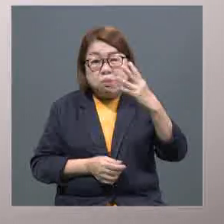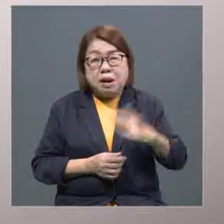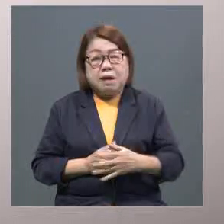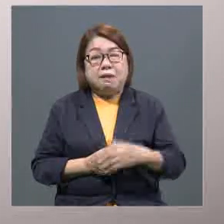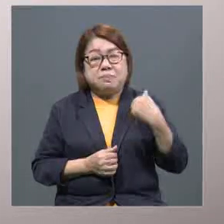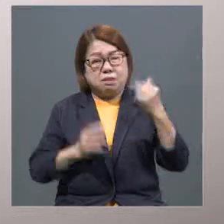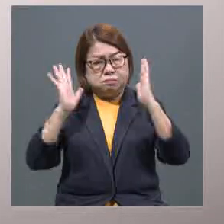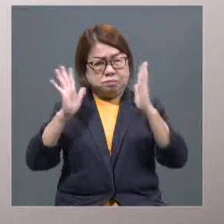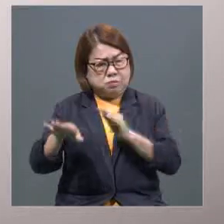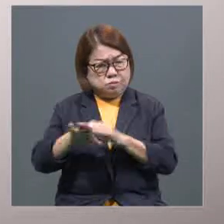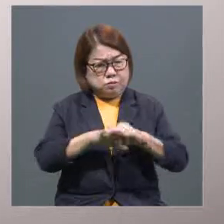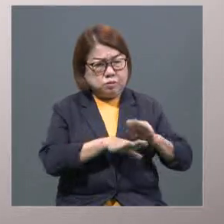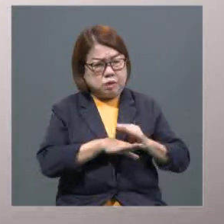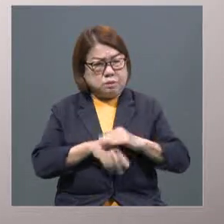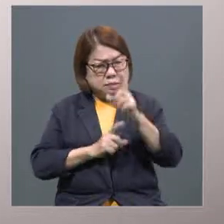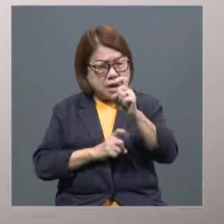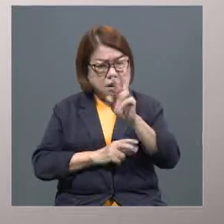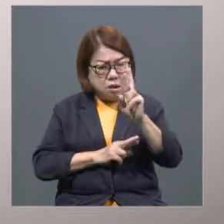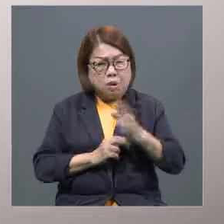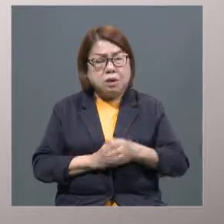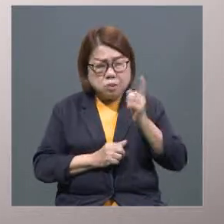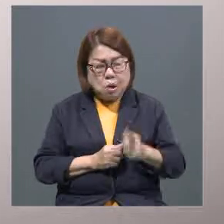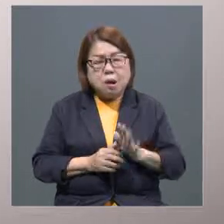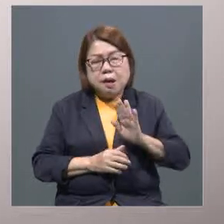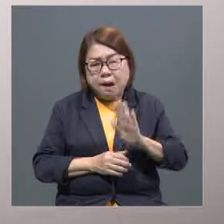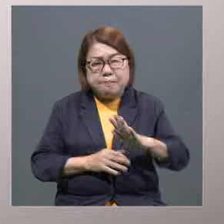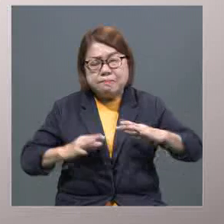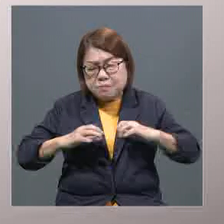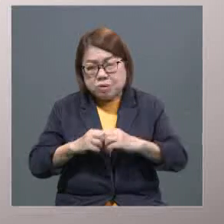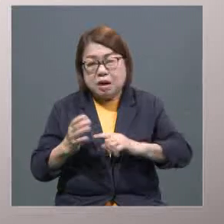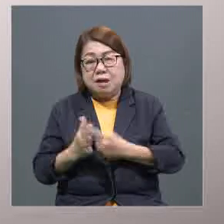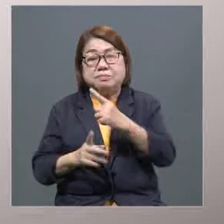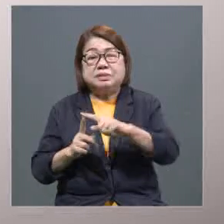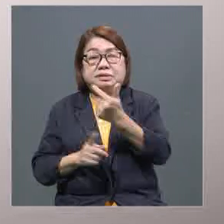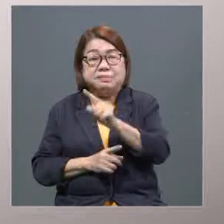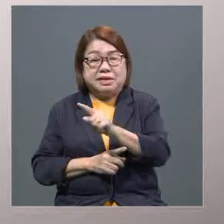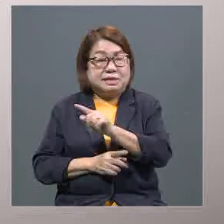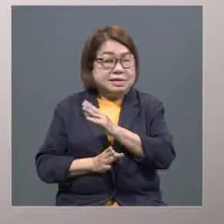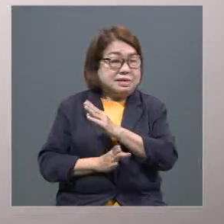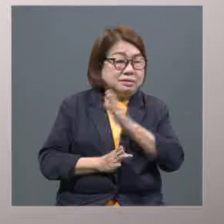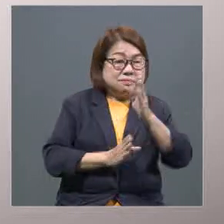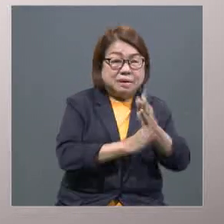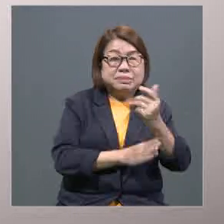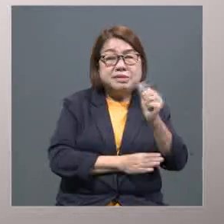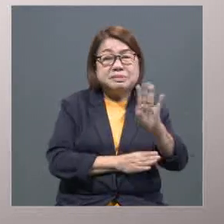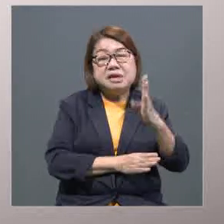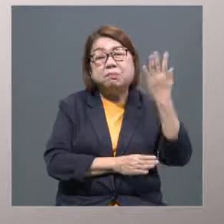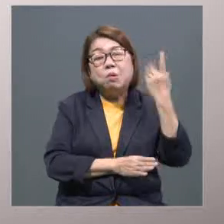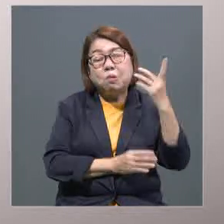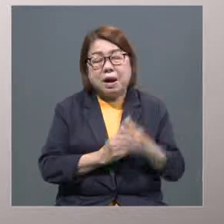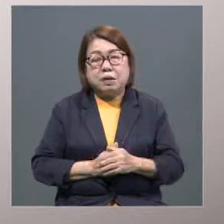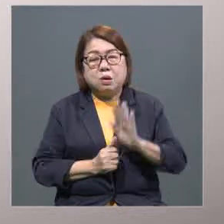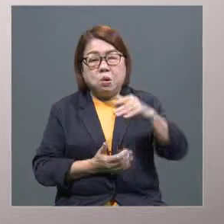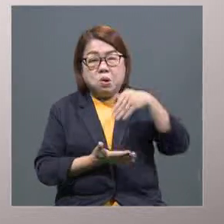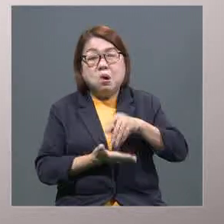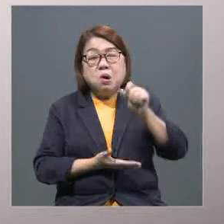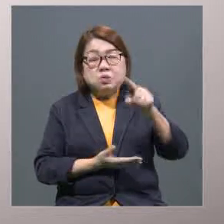รณรงคขับขี่อย่างปลอดภัยเมืองไทยไร้อุบัติเหตุตั้งแต่ 11เมษายนจนถึงล่าสุดคือ 14เมษายนเมื่อวานนี้จากทางศูนย์